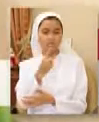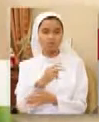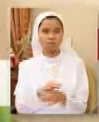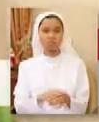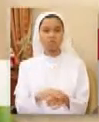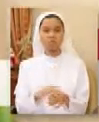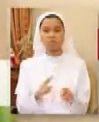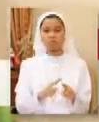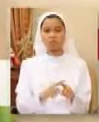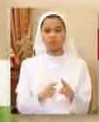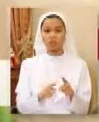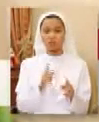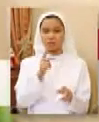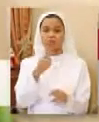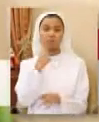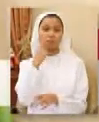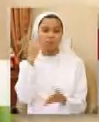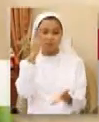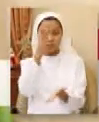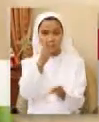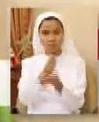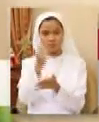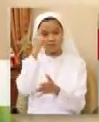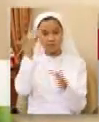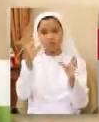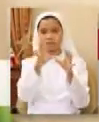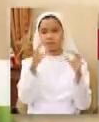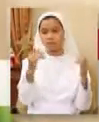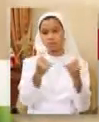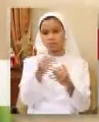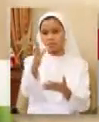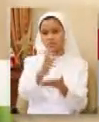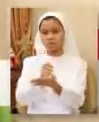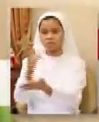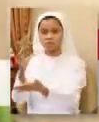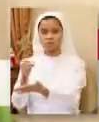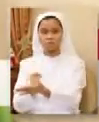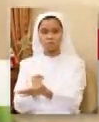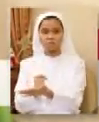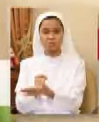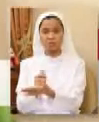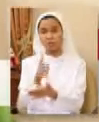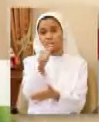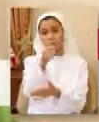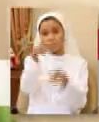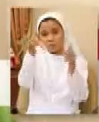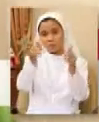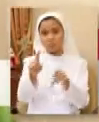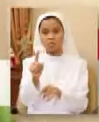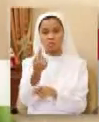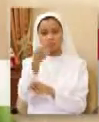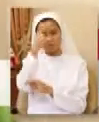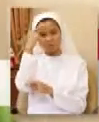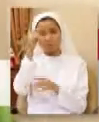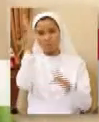ang regular na napupunta, mga more or less 10 lang. Mm. Kasi, problema din po sa pamasahe.